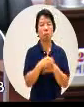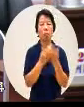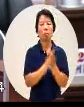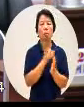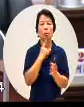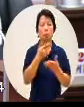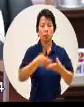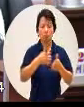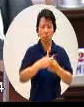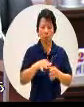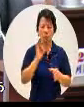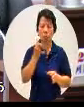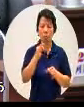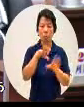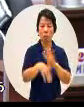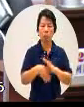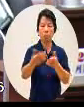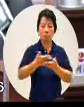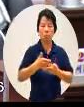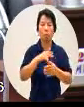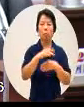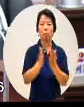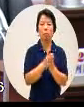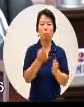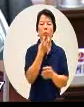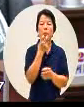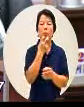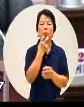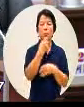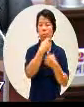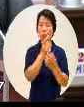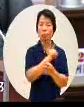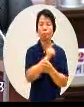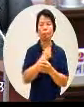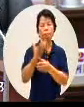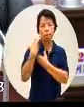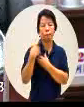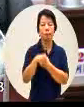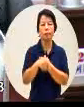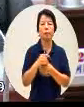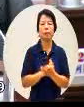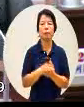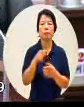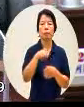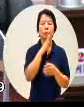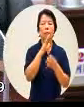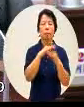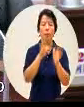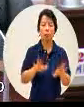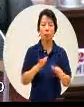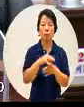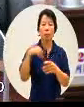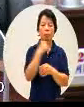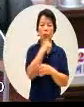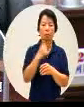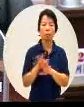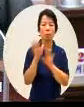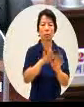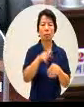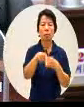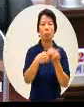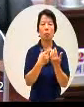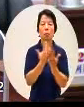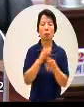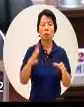方式還是課稅而且課稅最好是中央來課稅來這是目前台灣的情形台灣